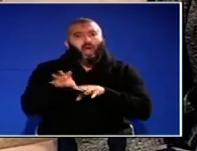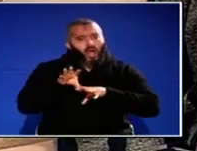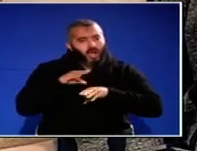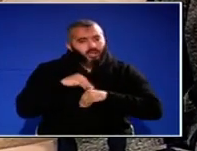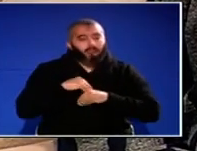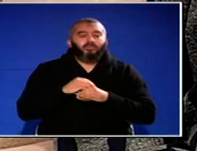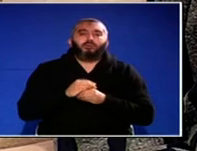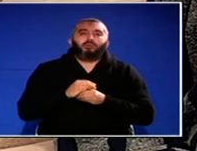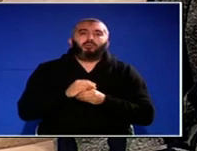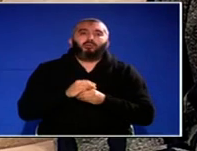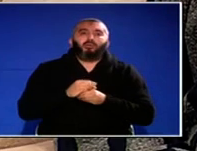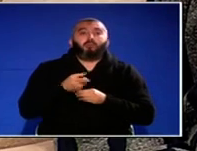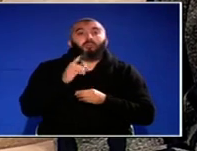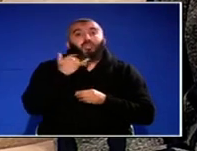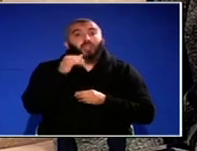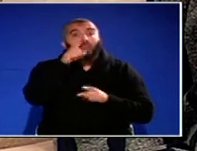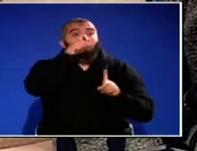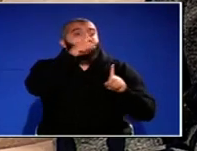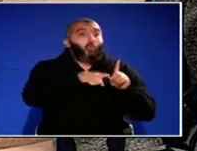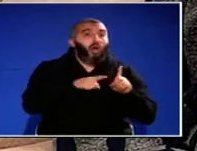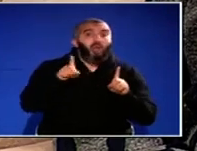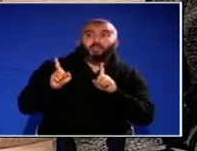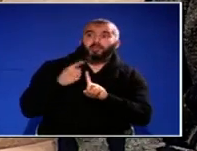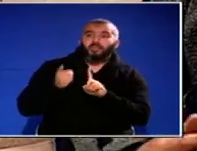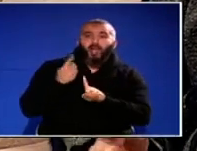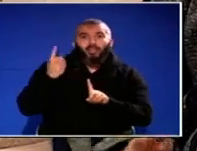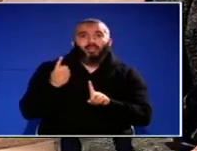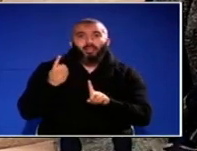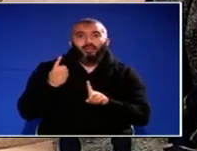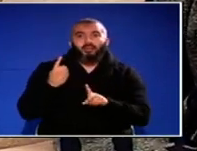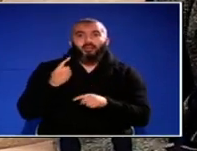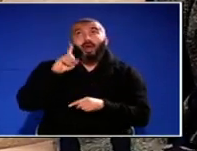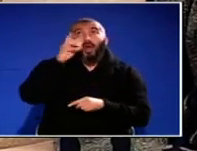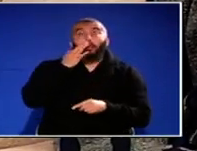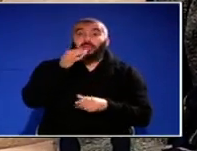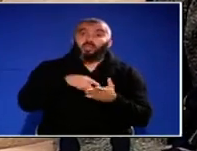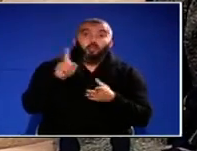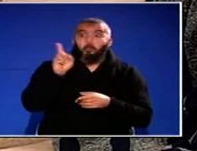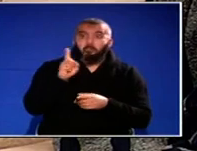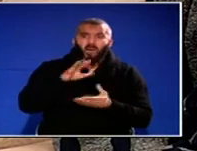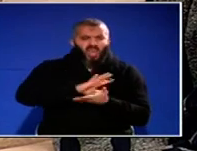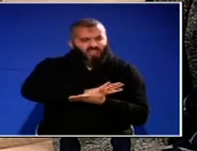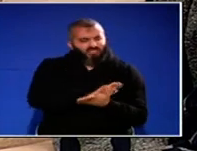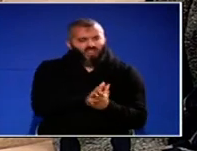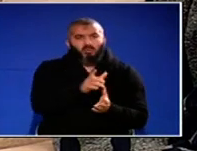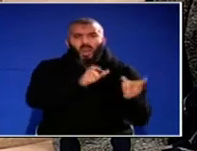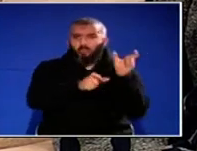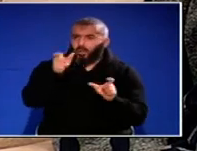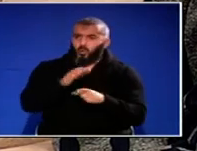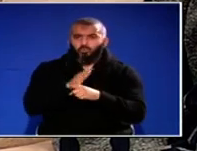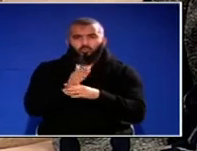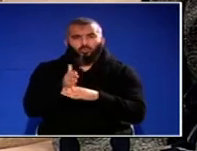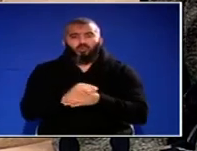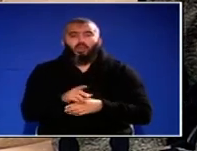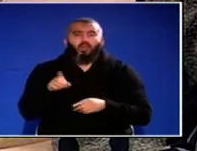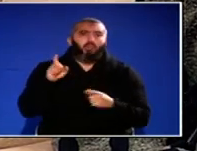يكون شهرا فيه هذه الصفة وفي هذه التنبيهات على عدم الظلم كما ذكر أستاذنا وكما جاء في القرآن الكريم قبل هذا،